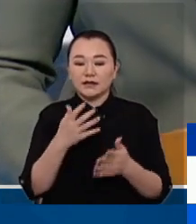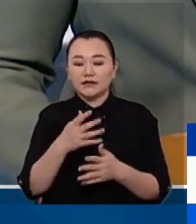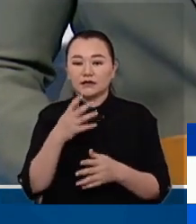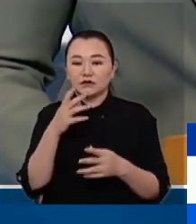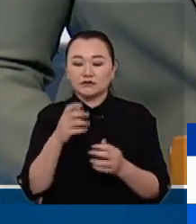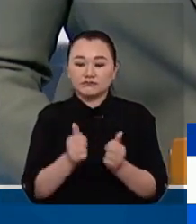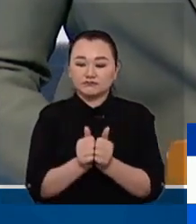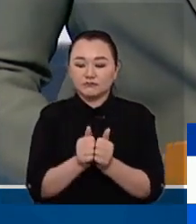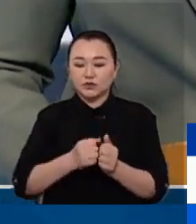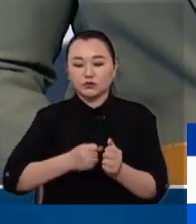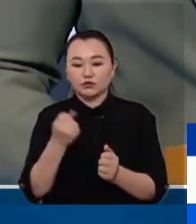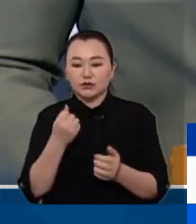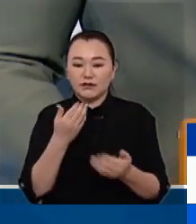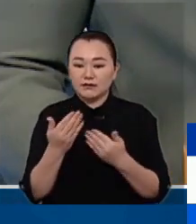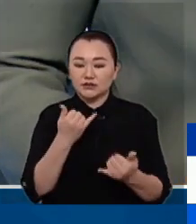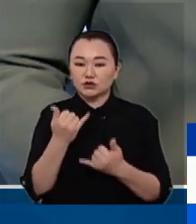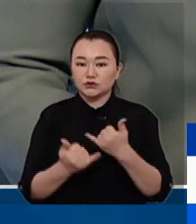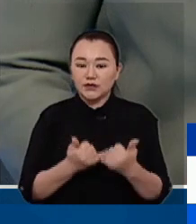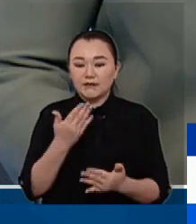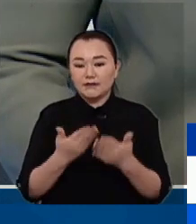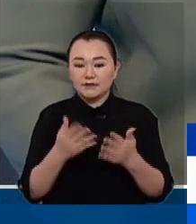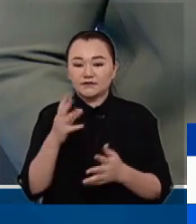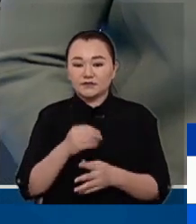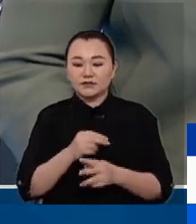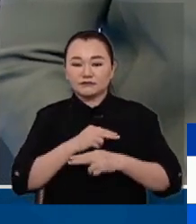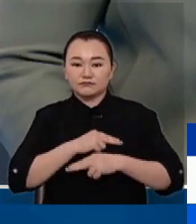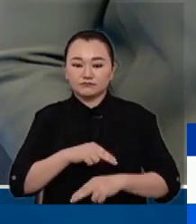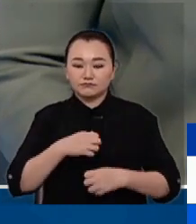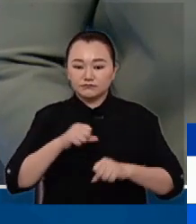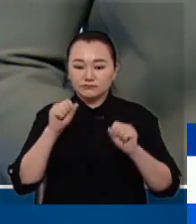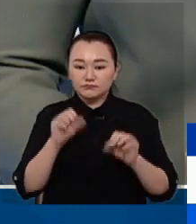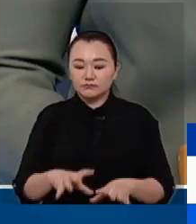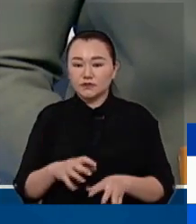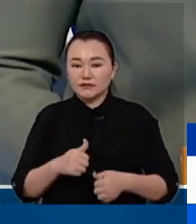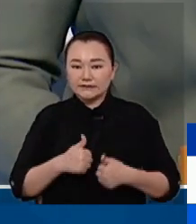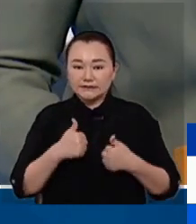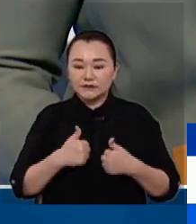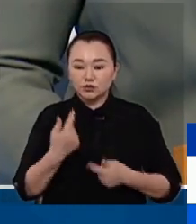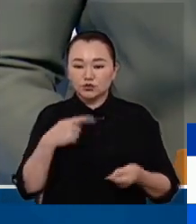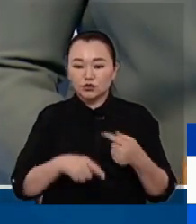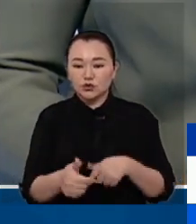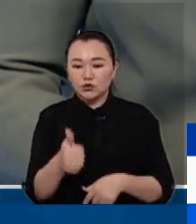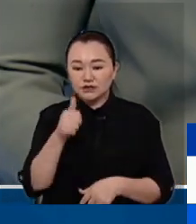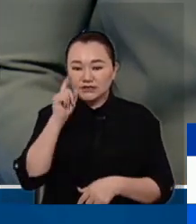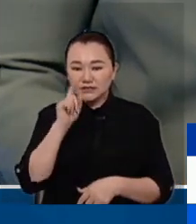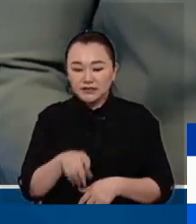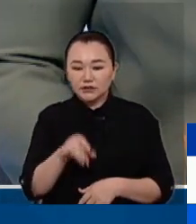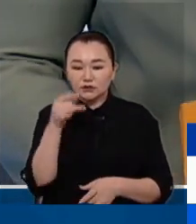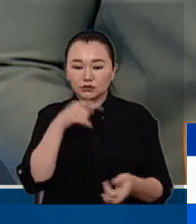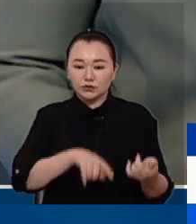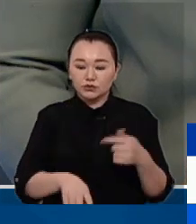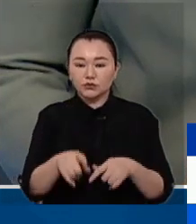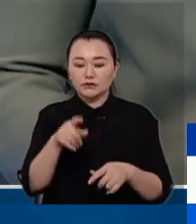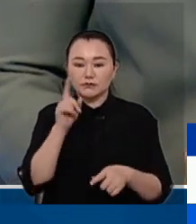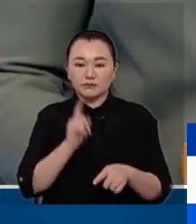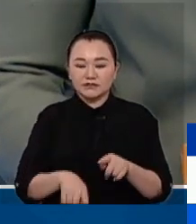жақын достық қарым-қатынастағы жұптар бар өнерін ортаға салады. Демек олар бір-бірін жақсы білетіндерін ғана емес, бірін-бірін